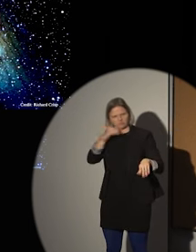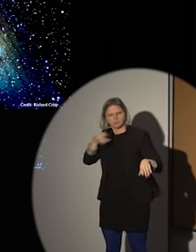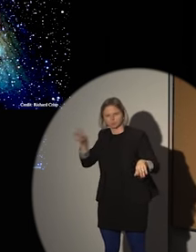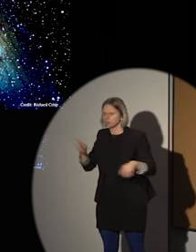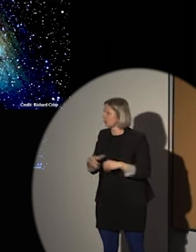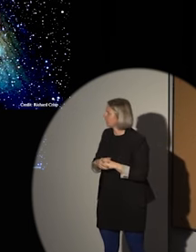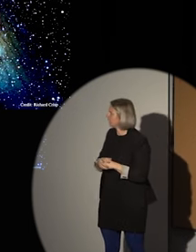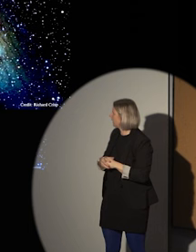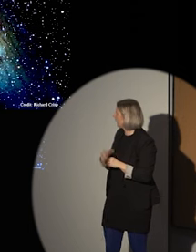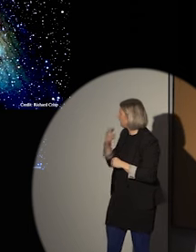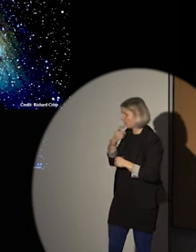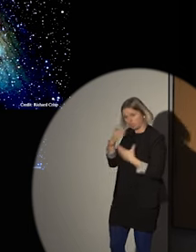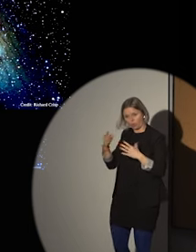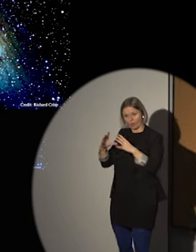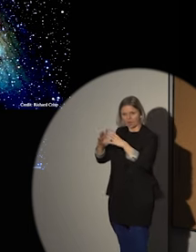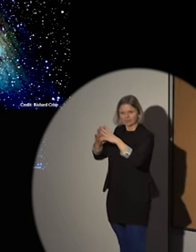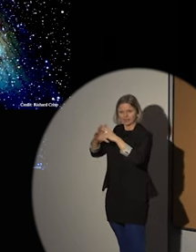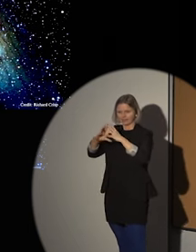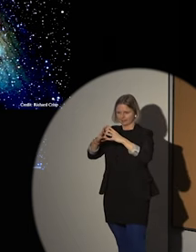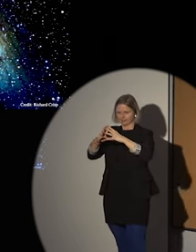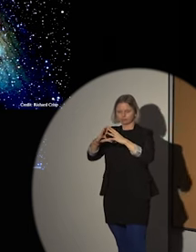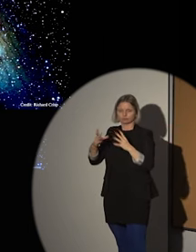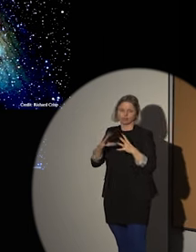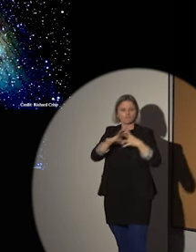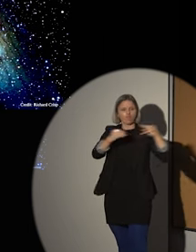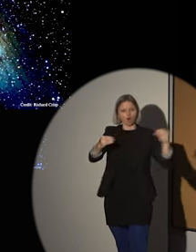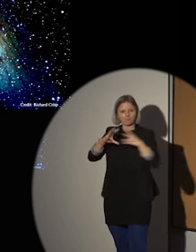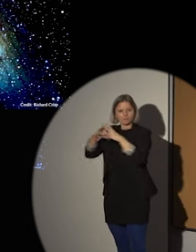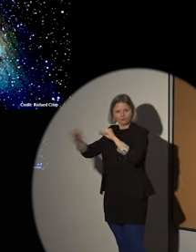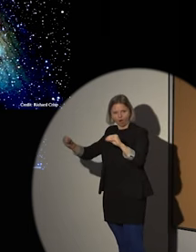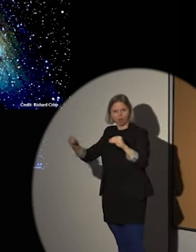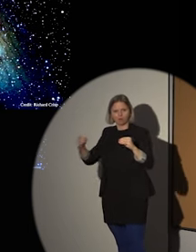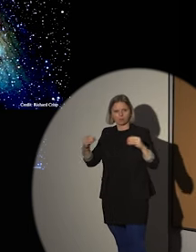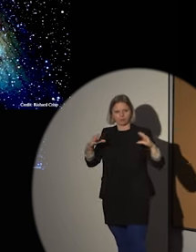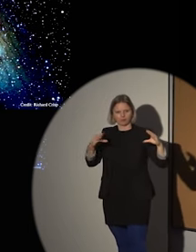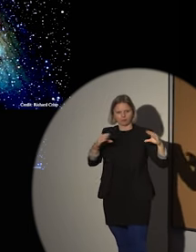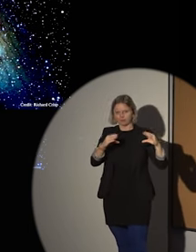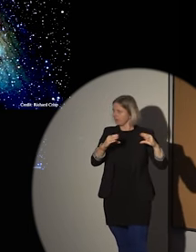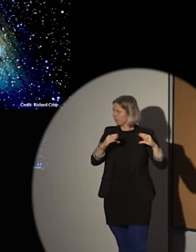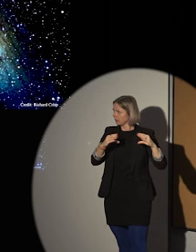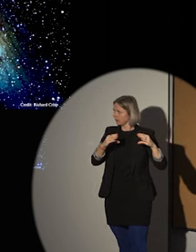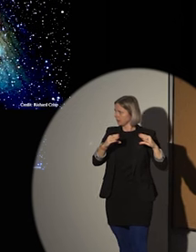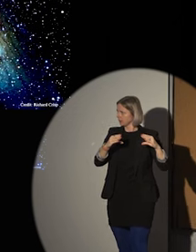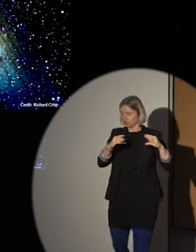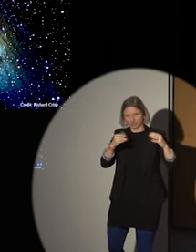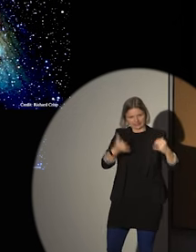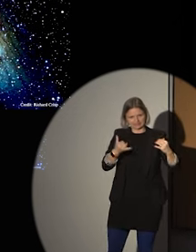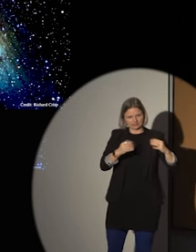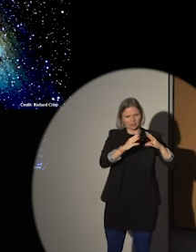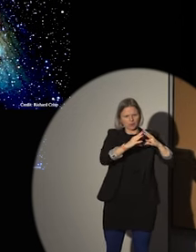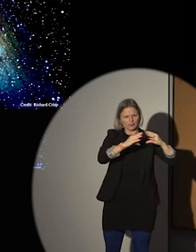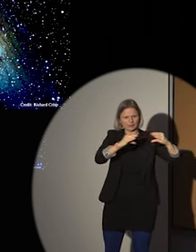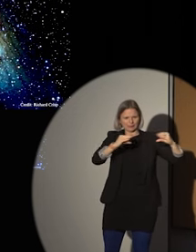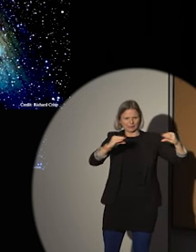quoi? Ça veut dire que le disque d'Andromède n'a rien à voir avec le disque de la Voie lactée. Au lieu d'être un disque hyper mince comme celui de la Voie